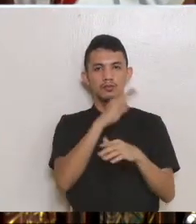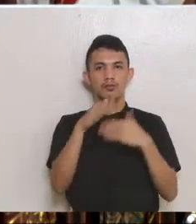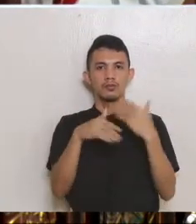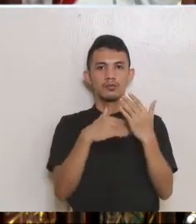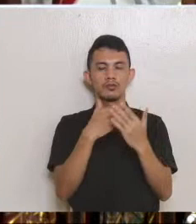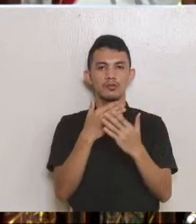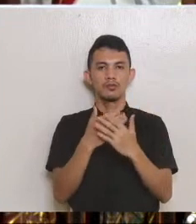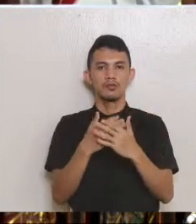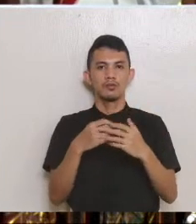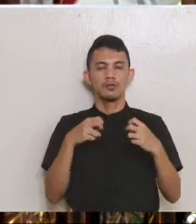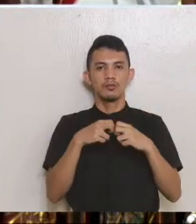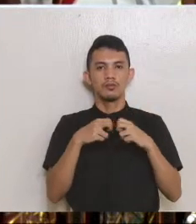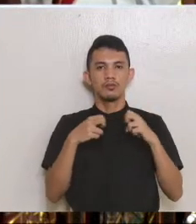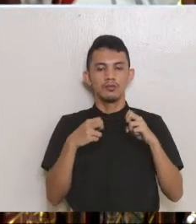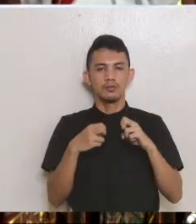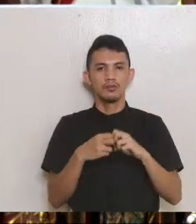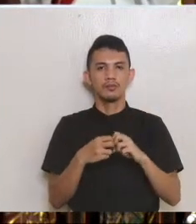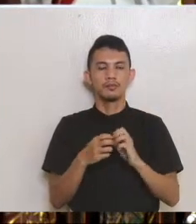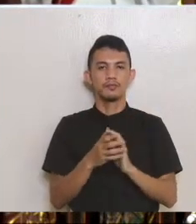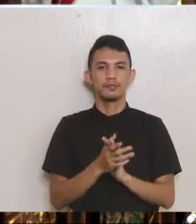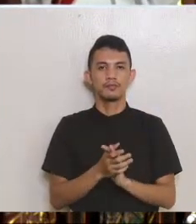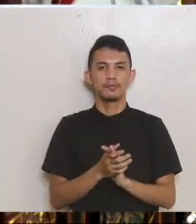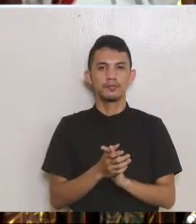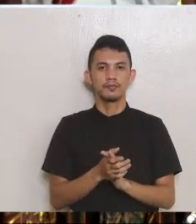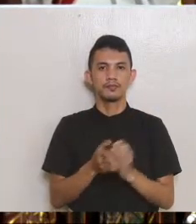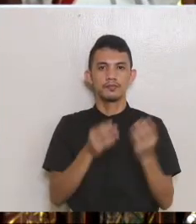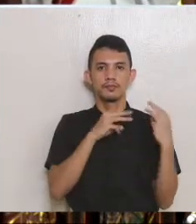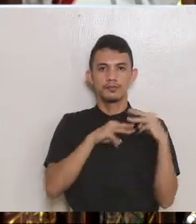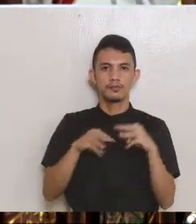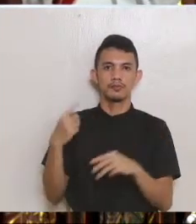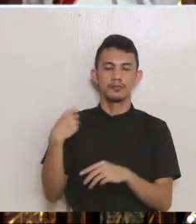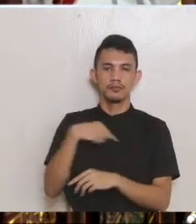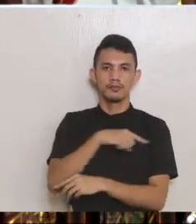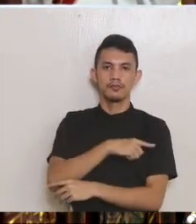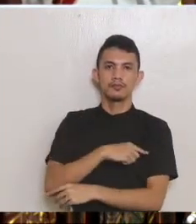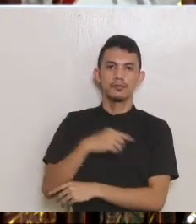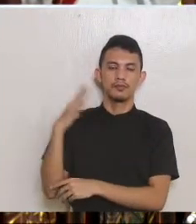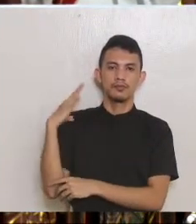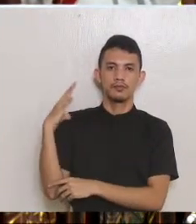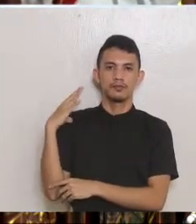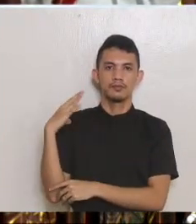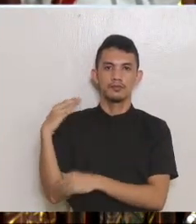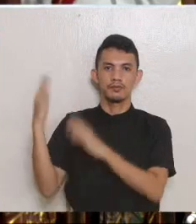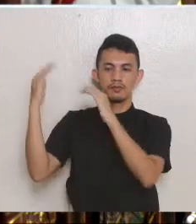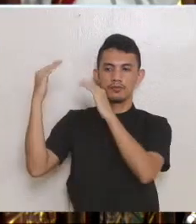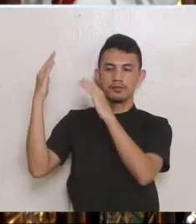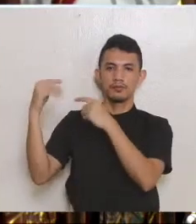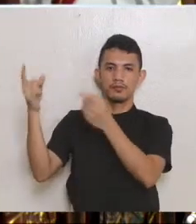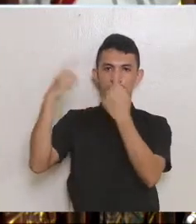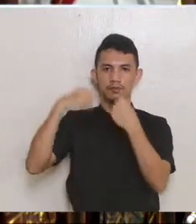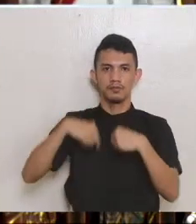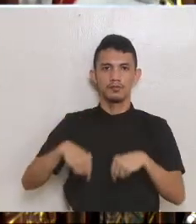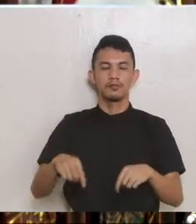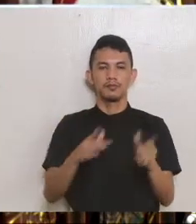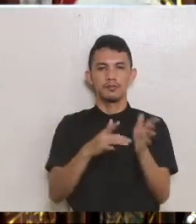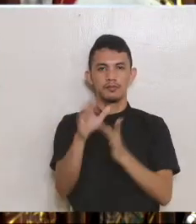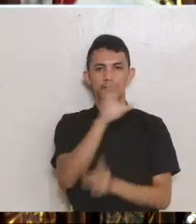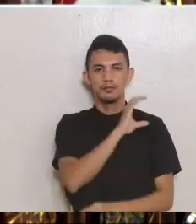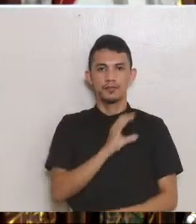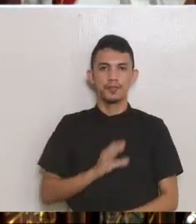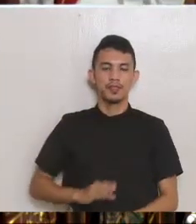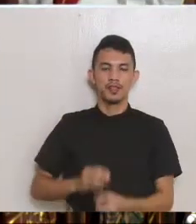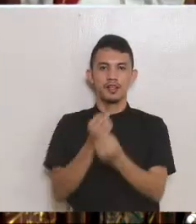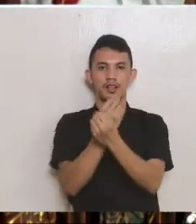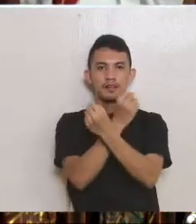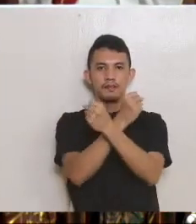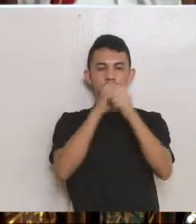kasamok. Samtang nagapaabot kami nga malaumon sa pagbalik ni Hesus Kristo among manonobos.